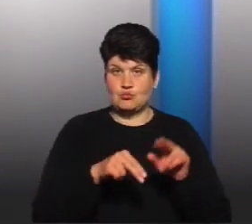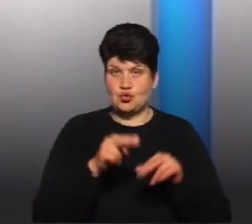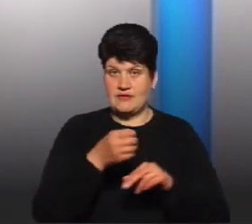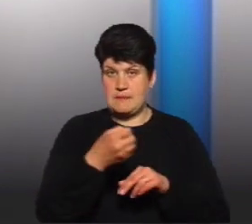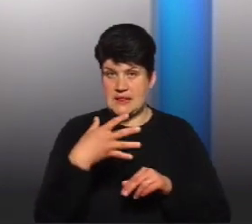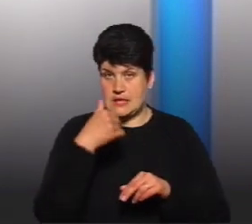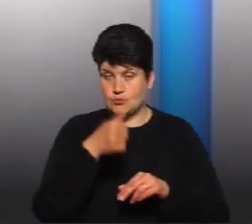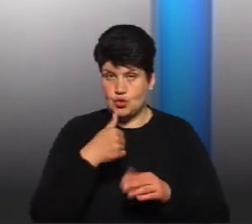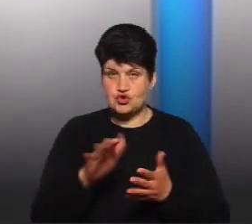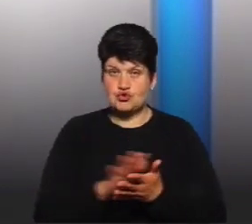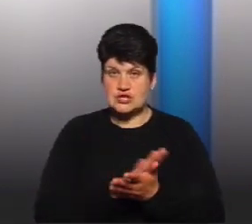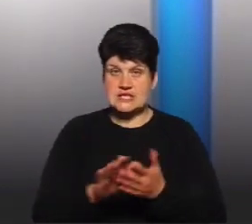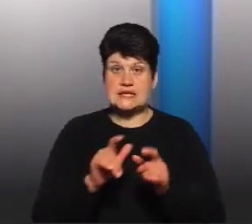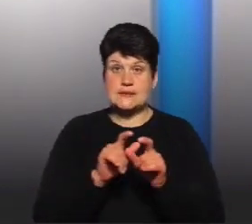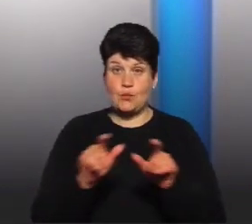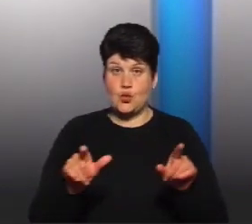очисні споруди якраз